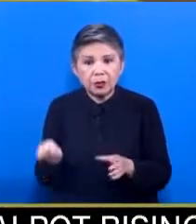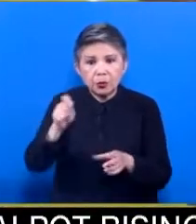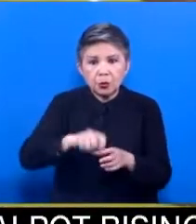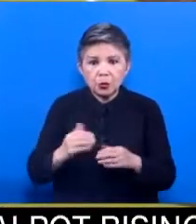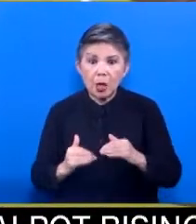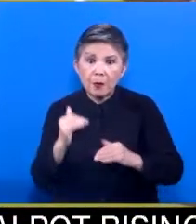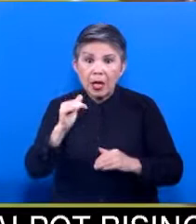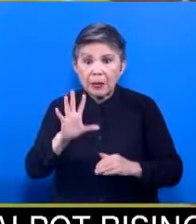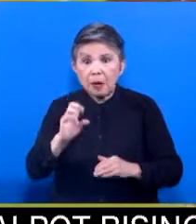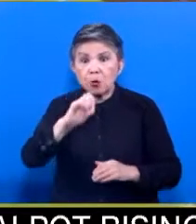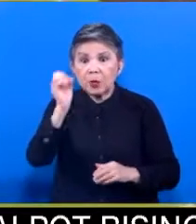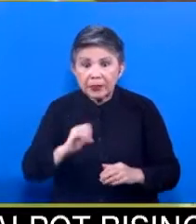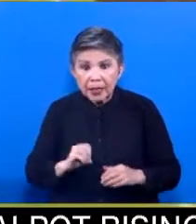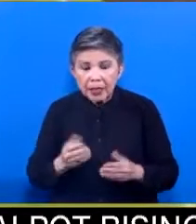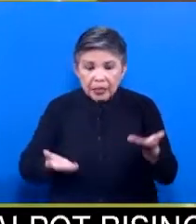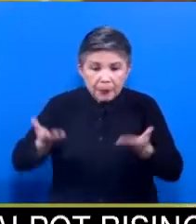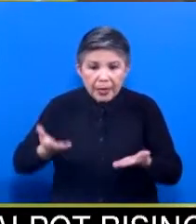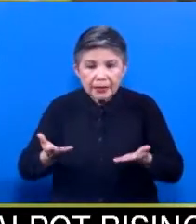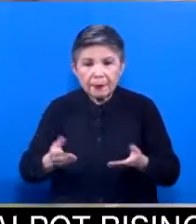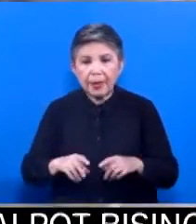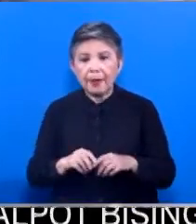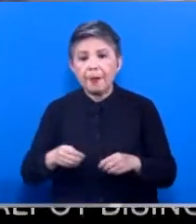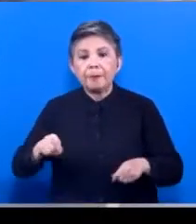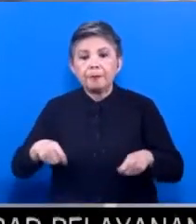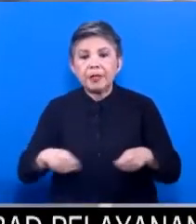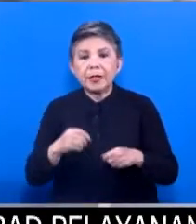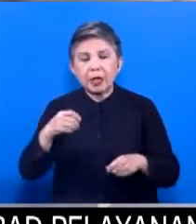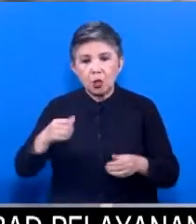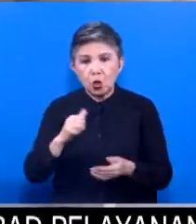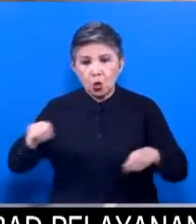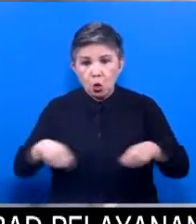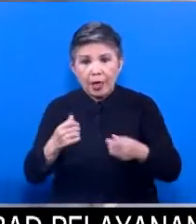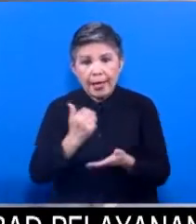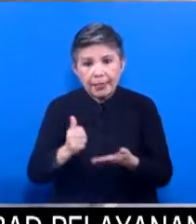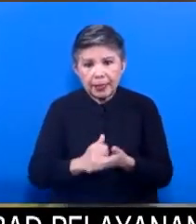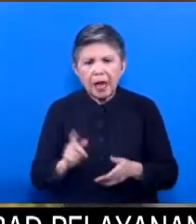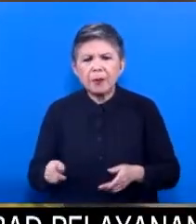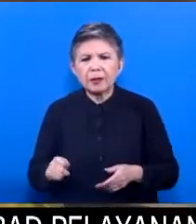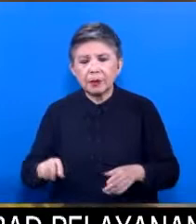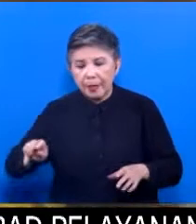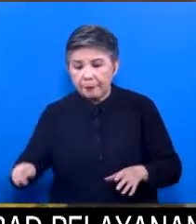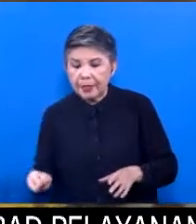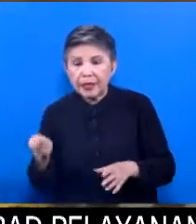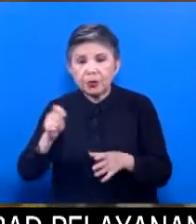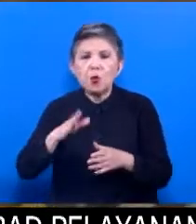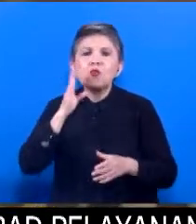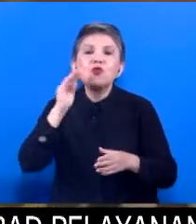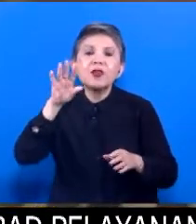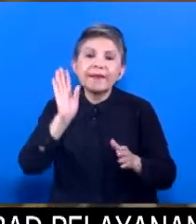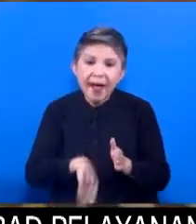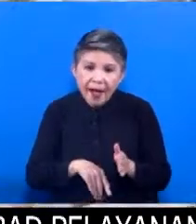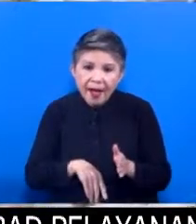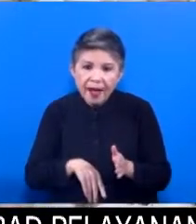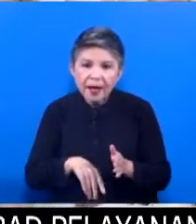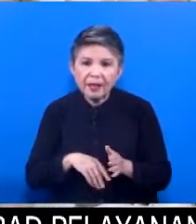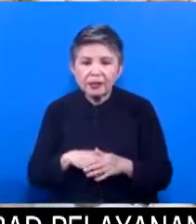mencapai 50% dari total pemakaian minyak goreng. Hal ini dikarenakan harga minyak curah yang terbilang lebih murah, yaitu sempat